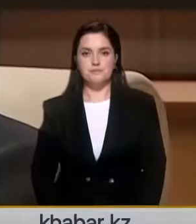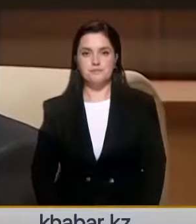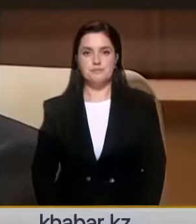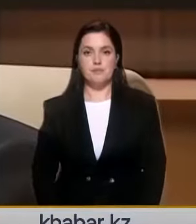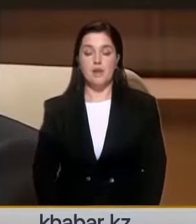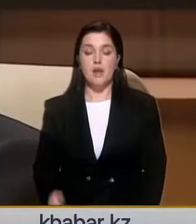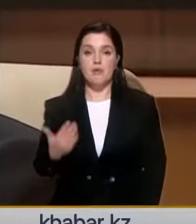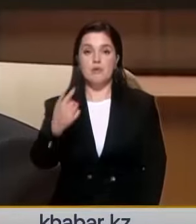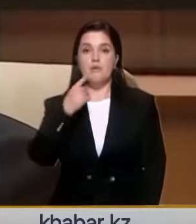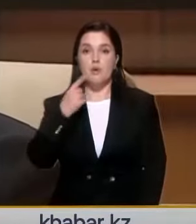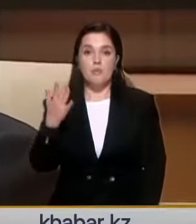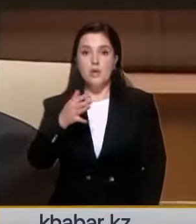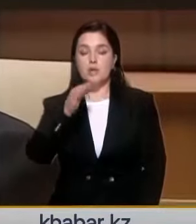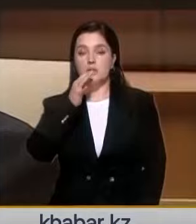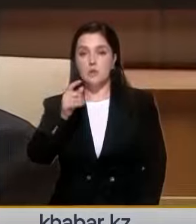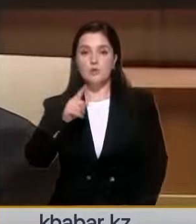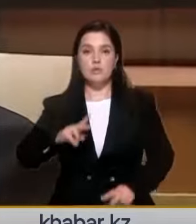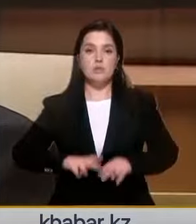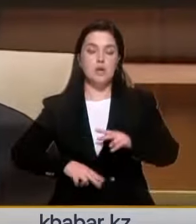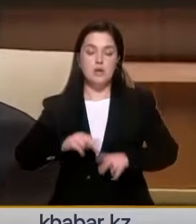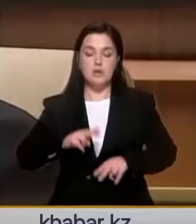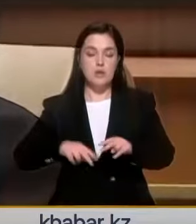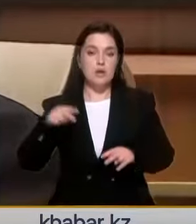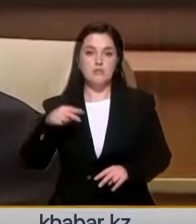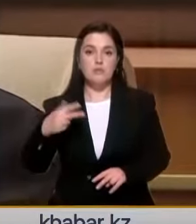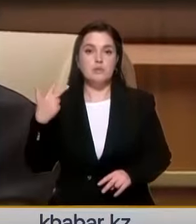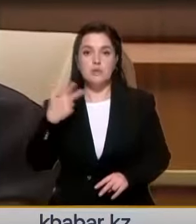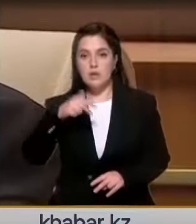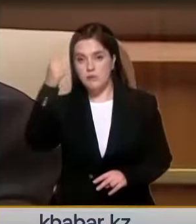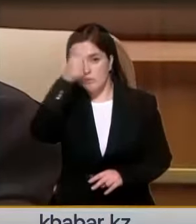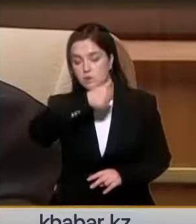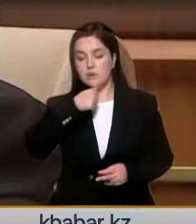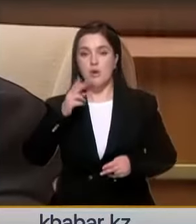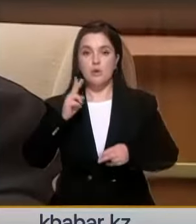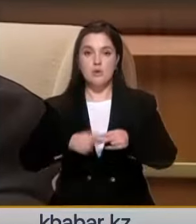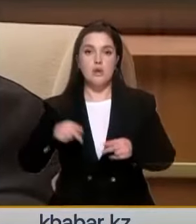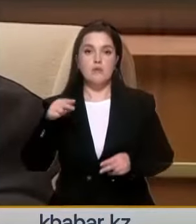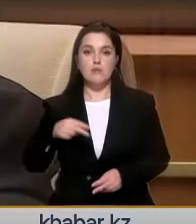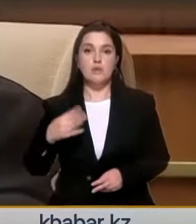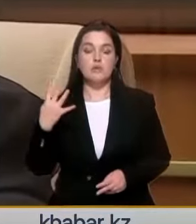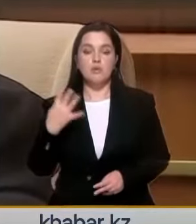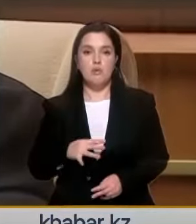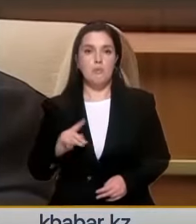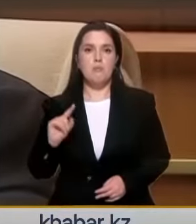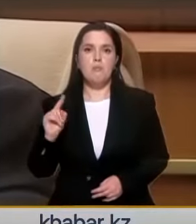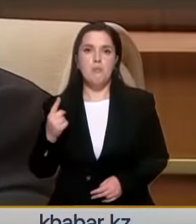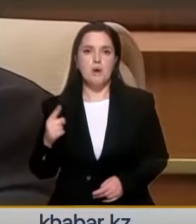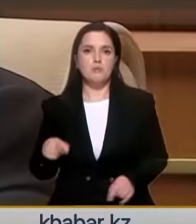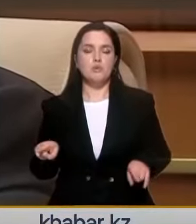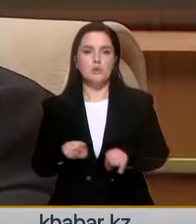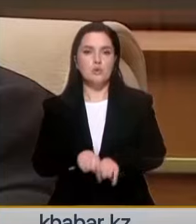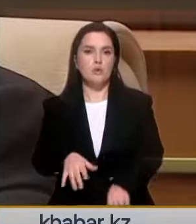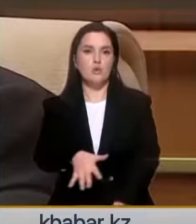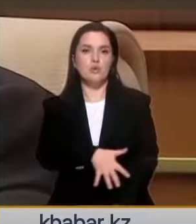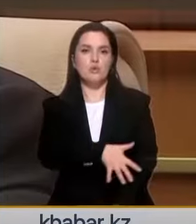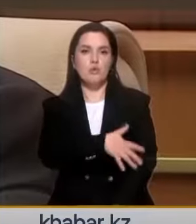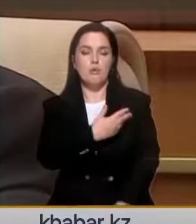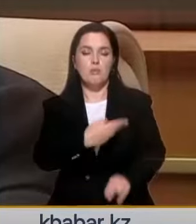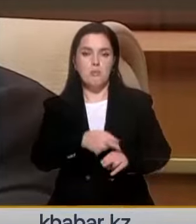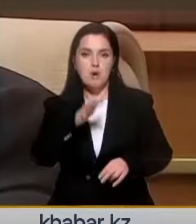в своём докладе сказали строительство в 2030 начнётся и закончится в 2040 году Почему такой долгий срок нефтеперерабатывающего